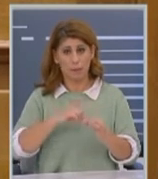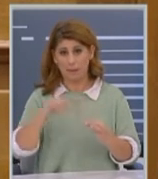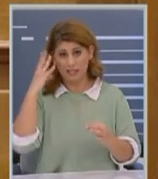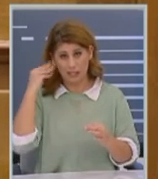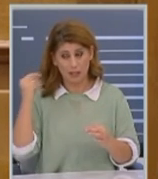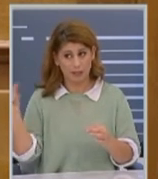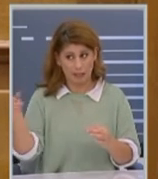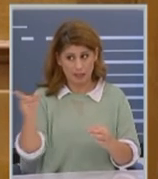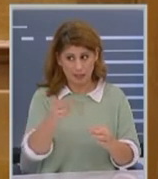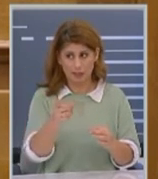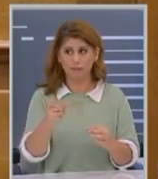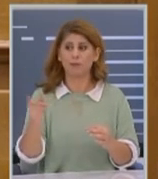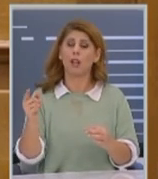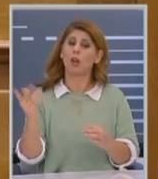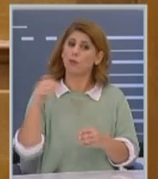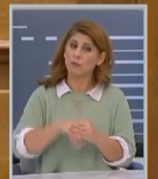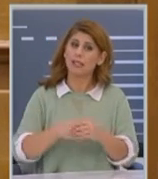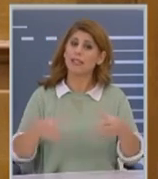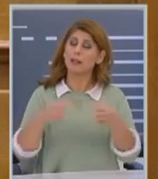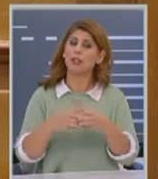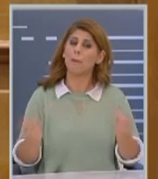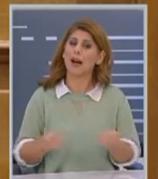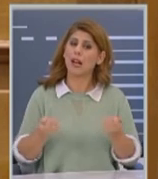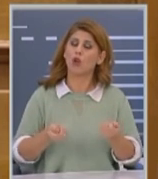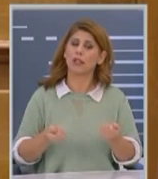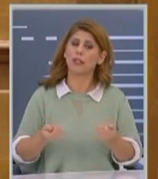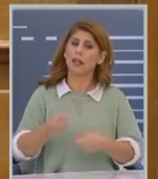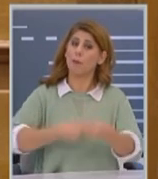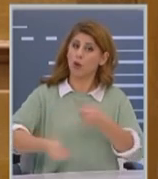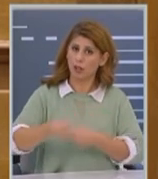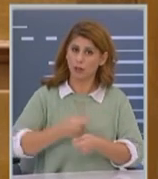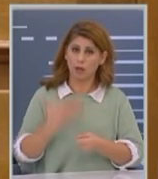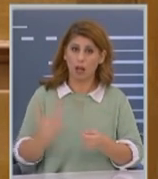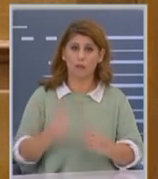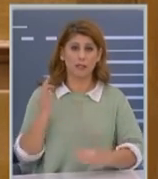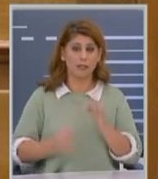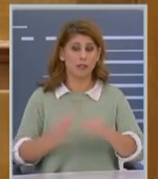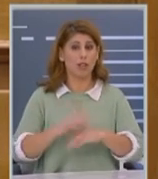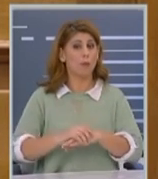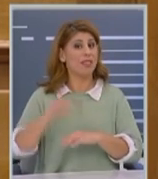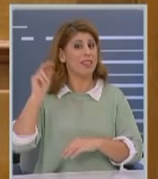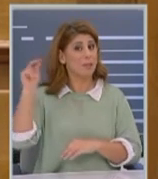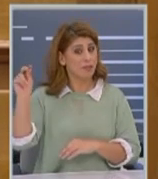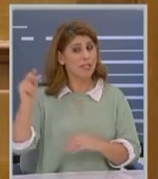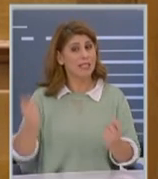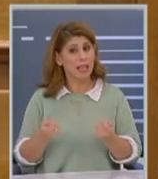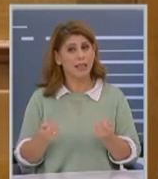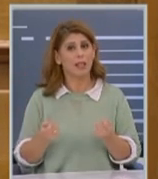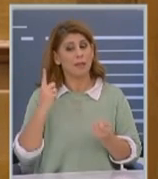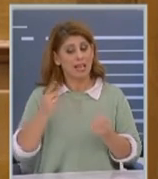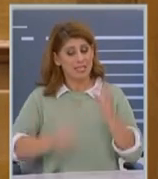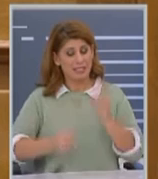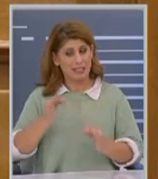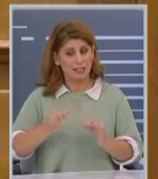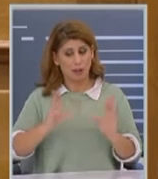κι εσείς που συμμετέχετε στην Επιτροπή Παραγωγής και Εμπορίου, έχουμε συζητήσει και έχουμε δεσμευθεί να γίνει μια συζήτηση